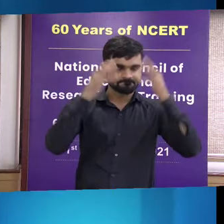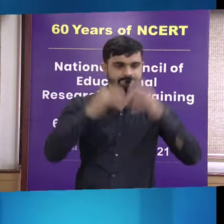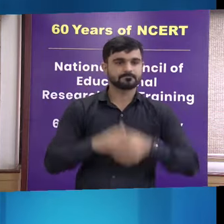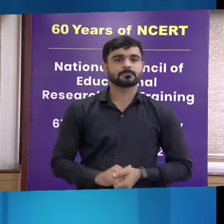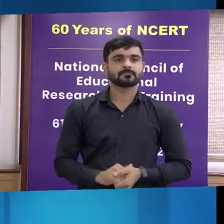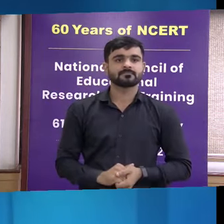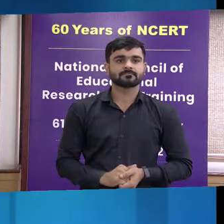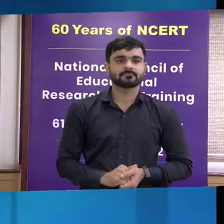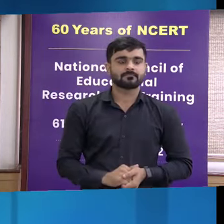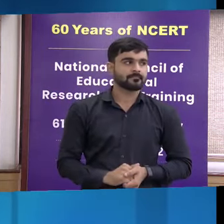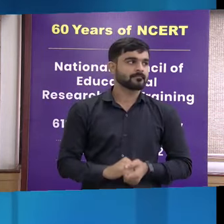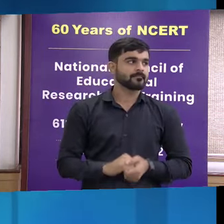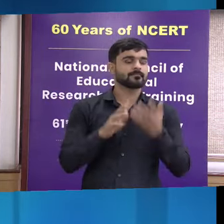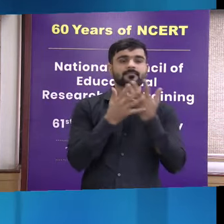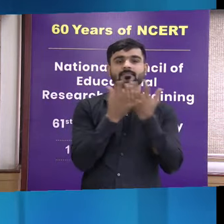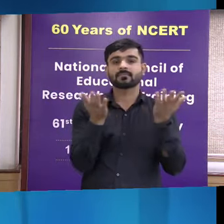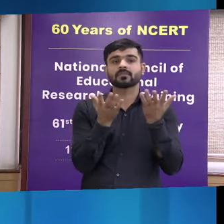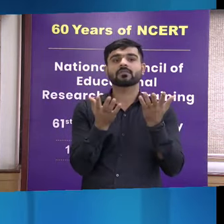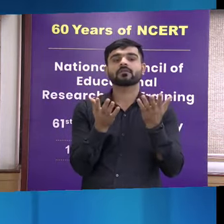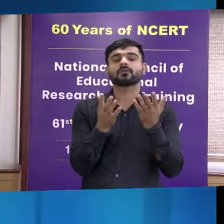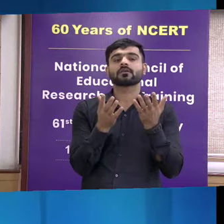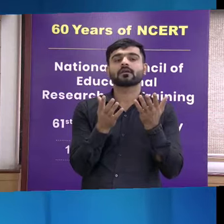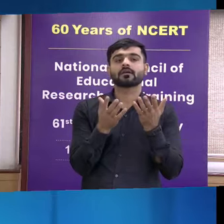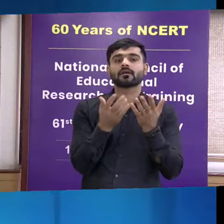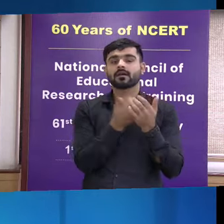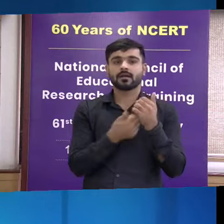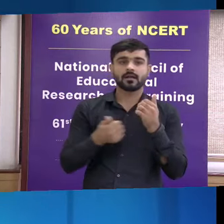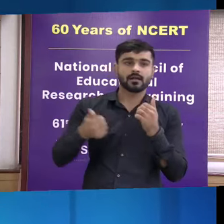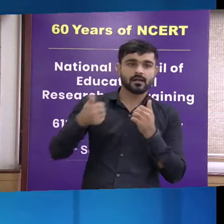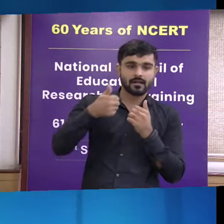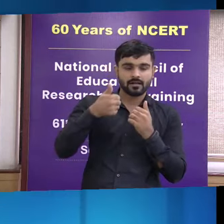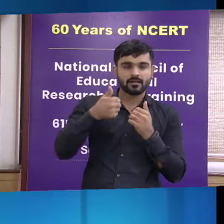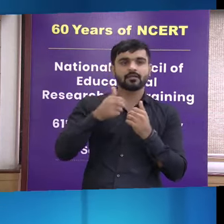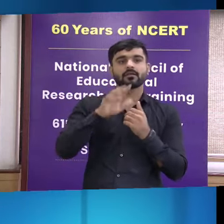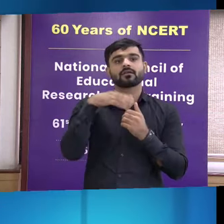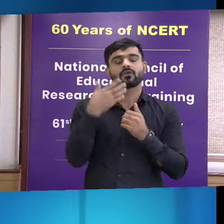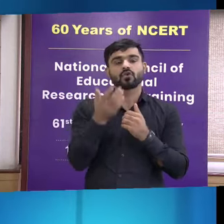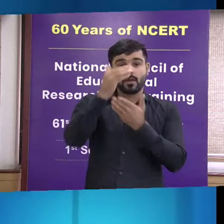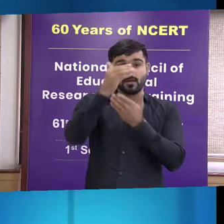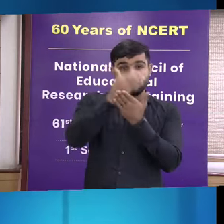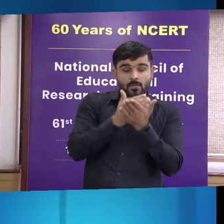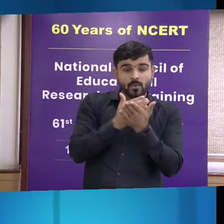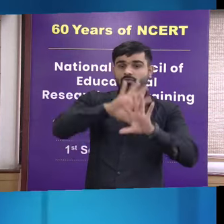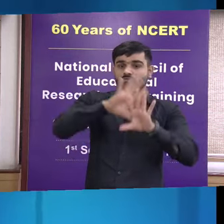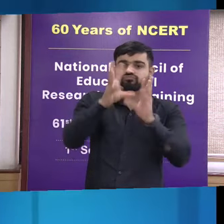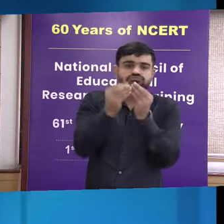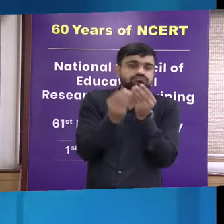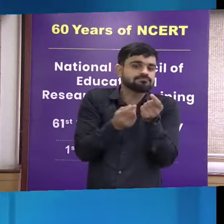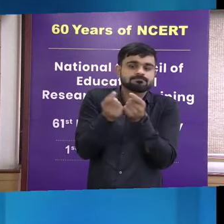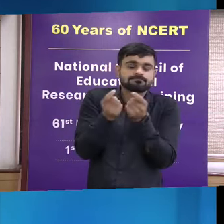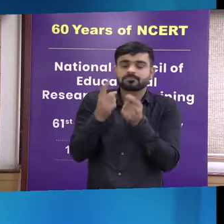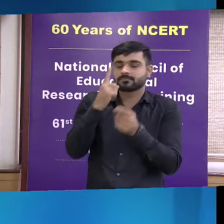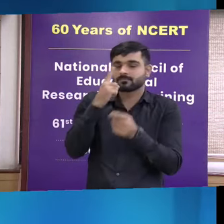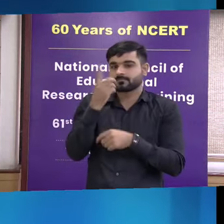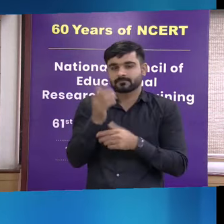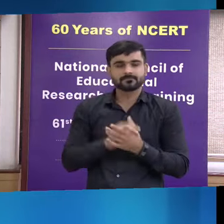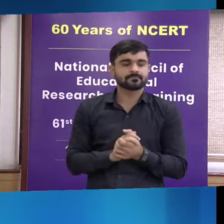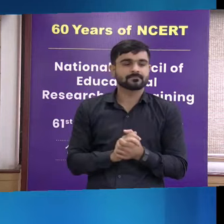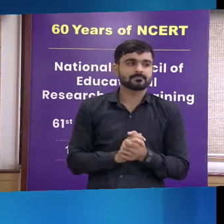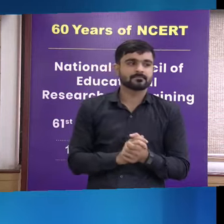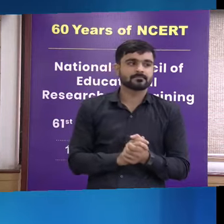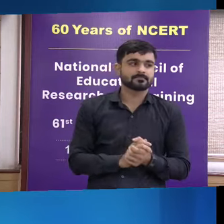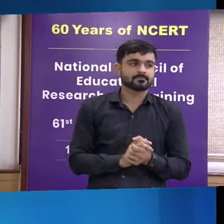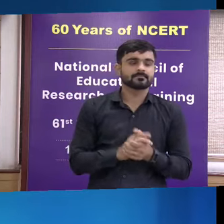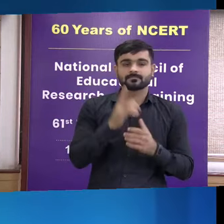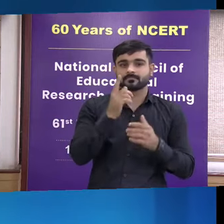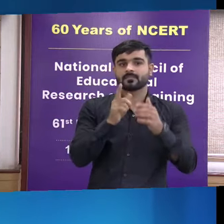हमारे संकाय अध्यक्ष और इस कार्यक्रम की संपूर्ण रूपरेखा बनाने वाली हमारी